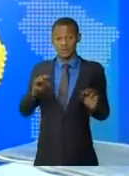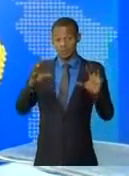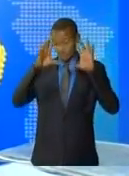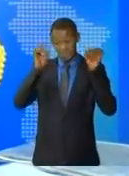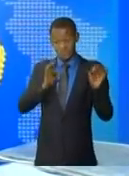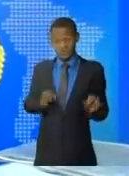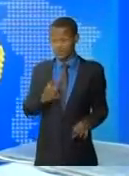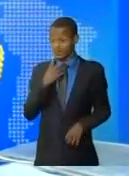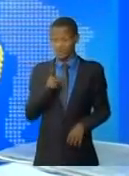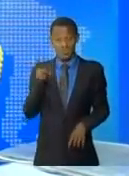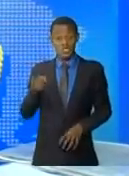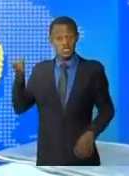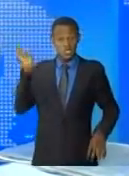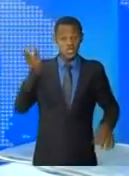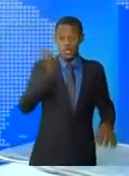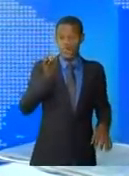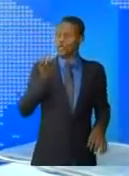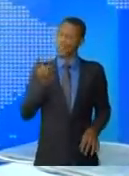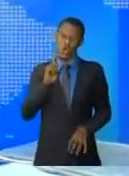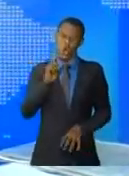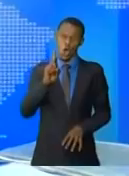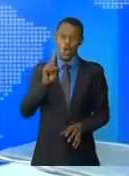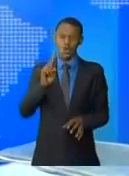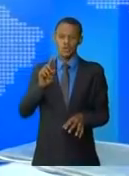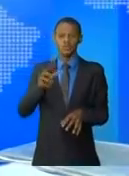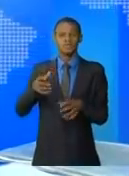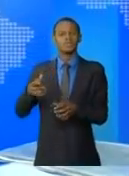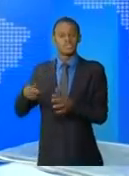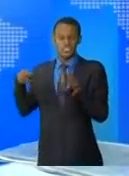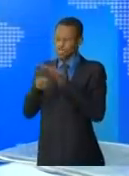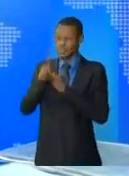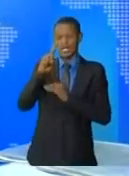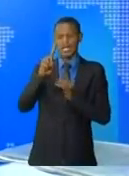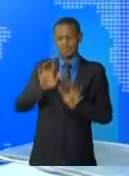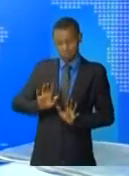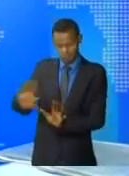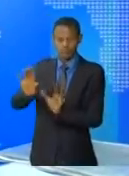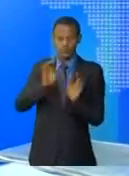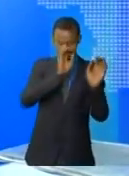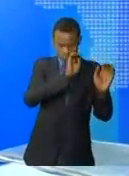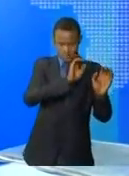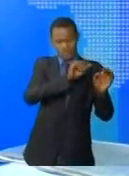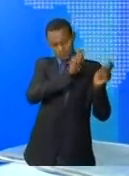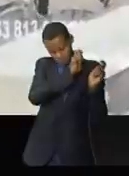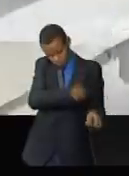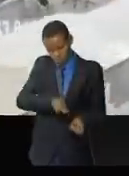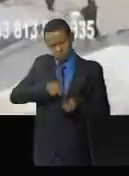leurs armes en outils de travail. L'opération débute du 20 au 28 février en cours. Sandra Nyangui nous en